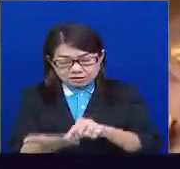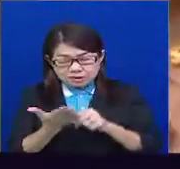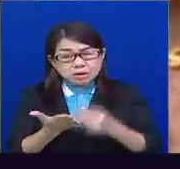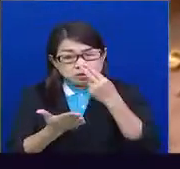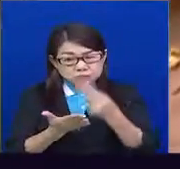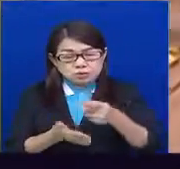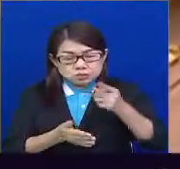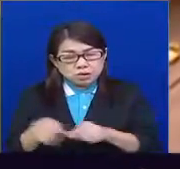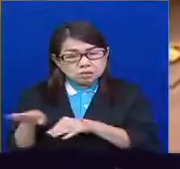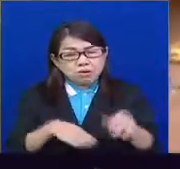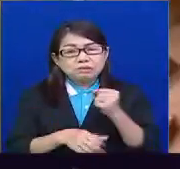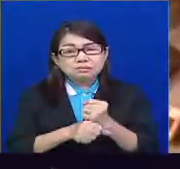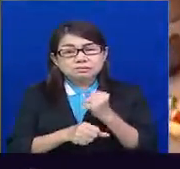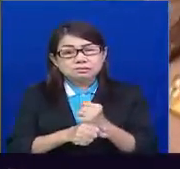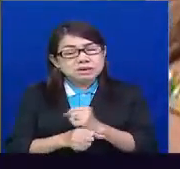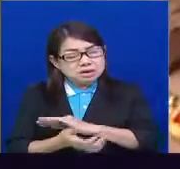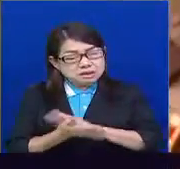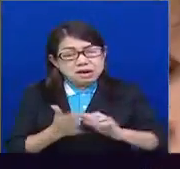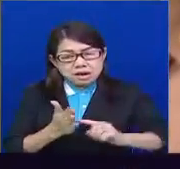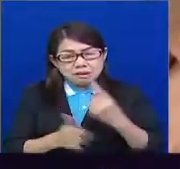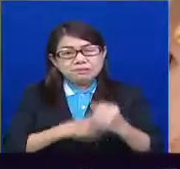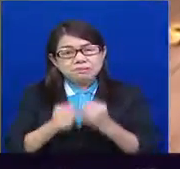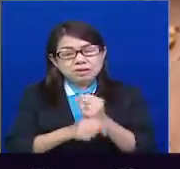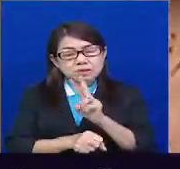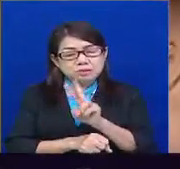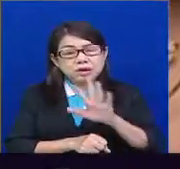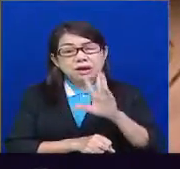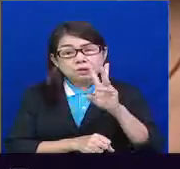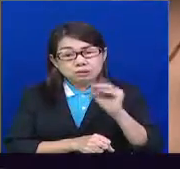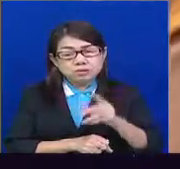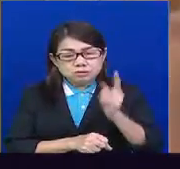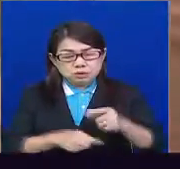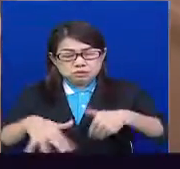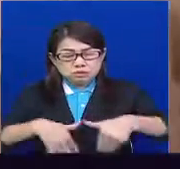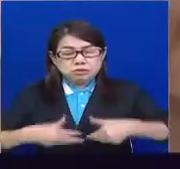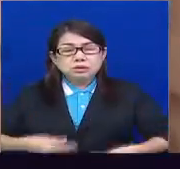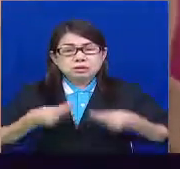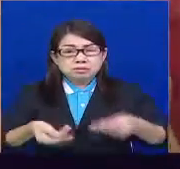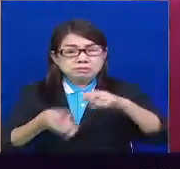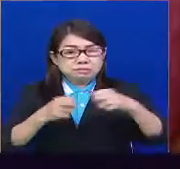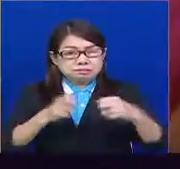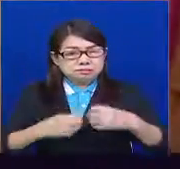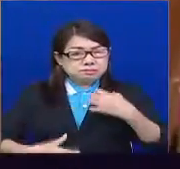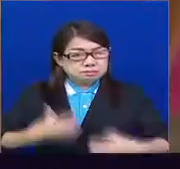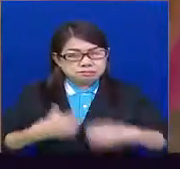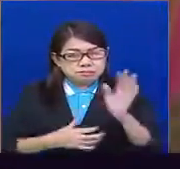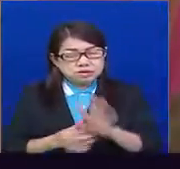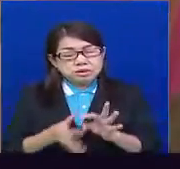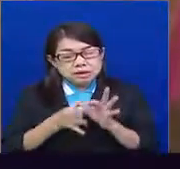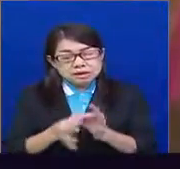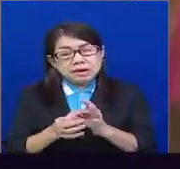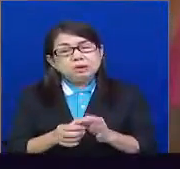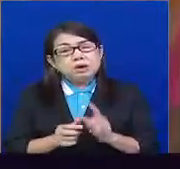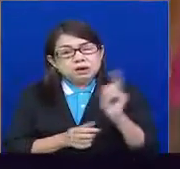2560บรรเทาความเดือดร้อนของประชาชนรวมทั้งต้องให้ความสำคัญเรื่องการเชื่อมโยงทั้งการท่องเที่ยวการพัฒนา